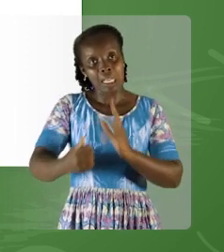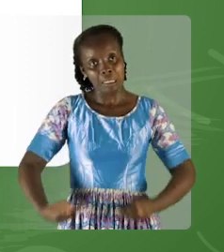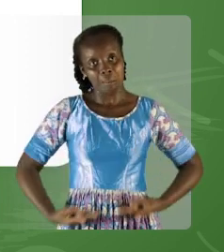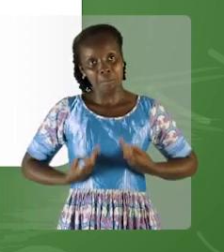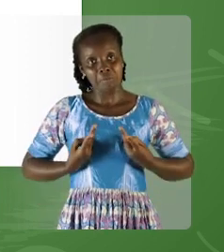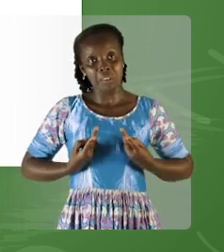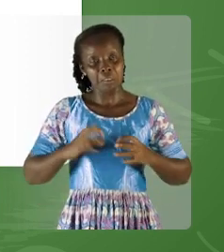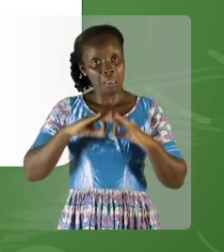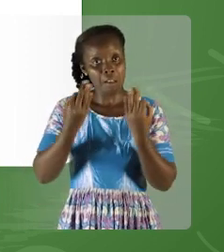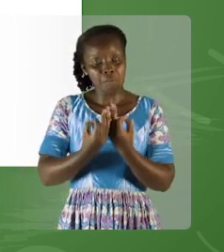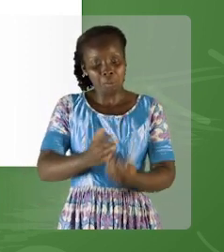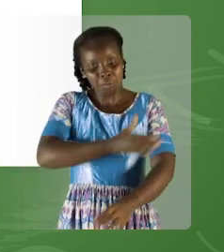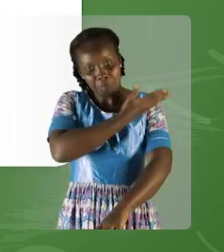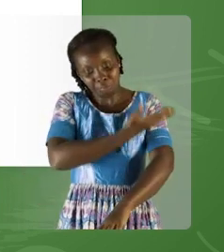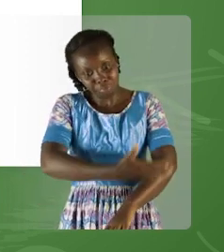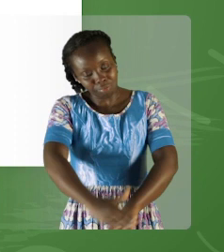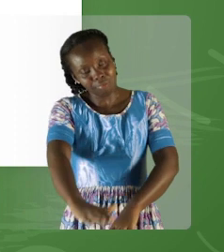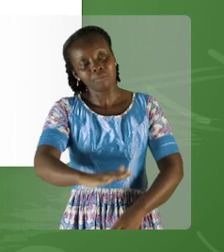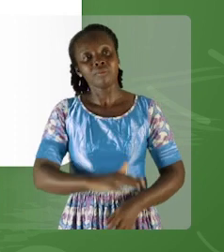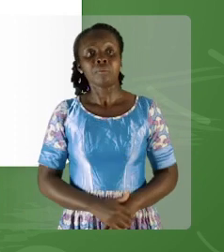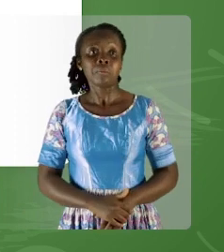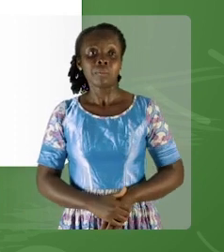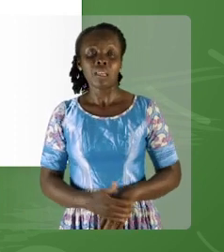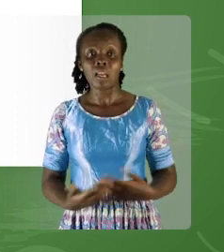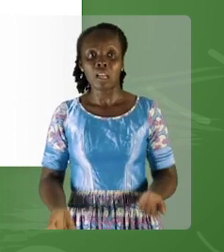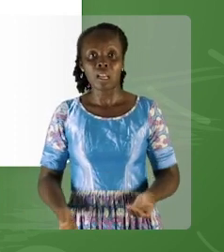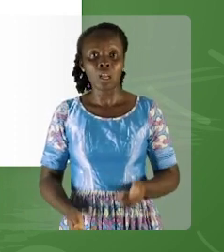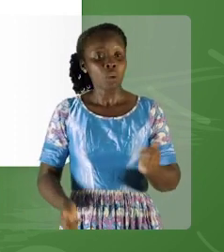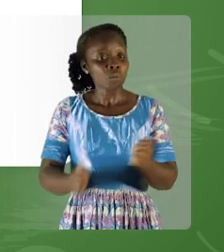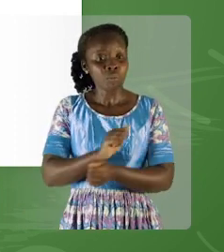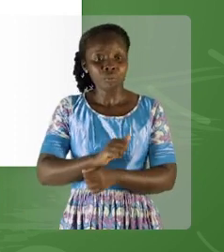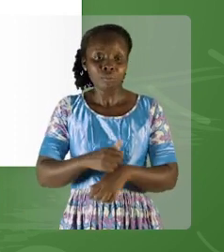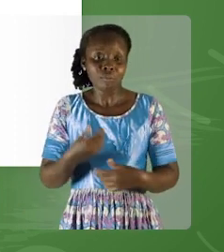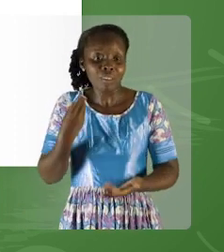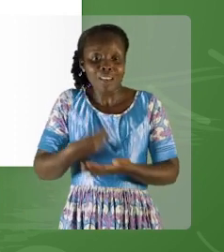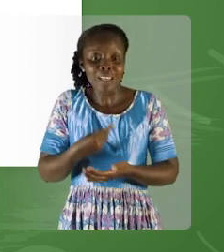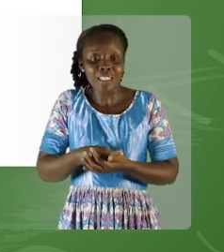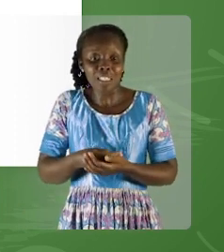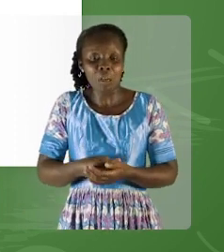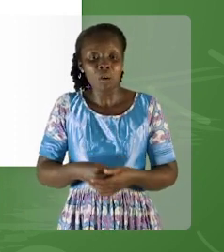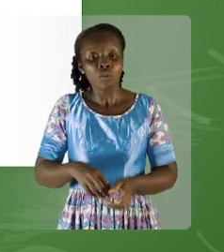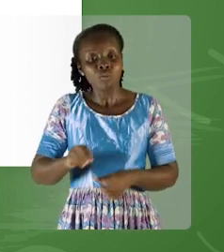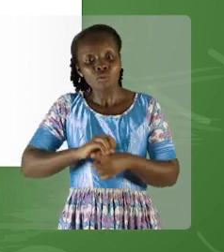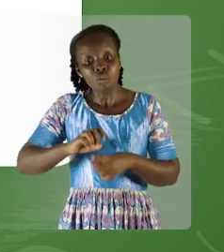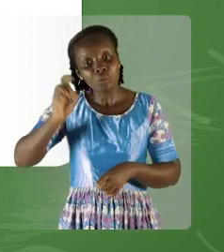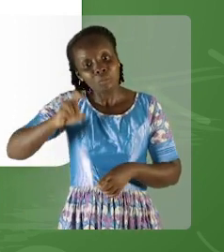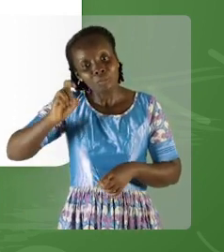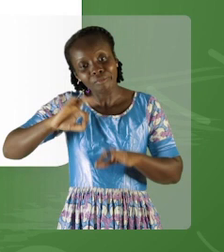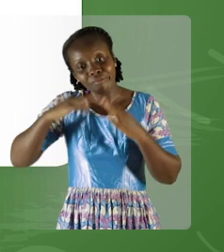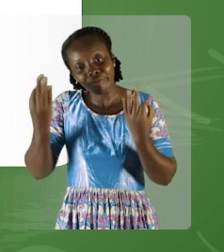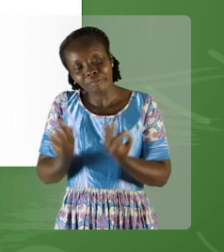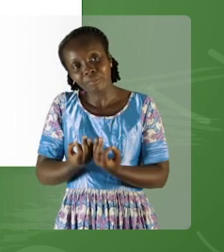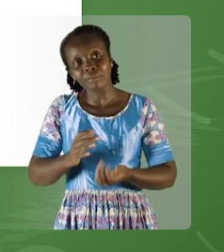la qualité de vie de la famille. Les gens ne peuvent plus subvenir à leurs besoins comme